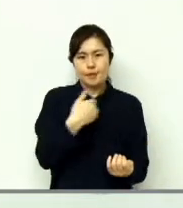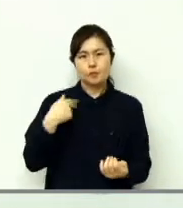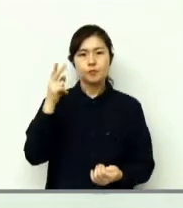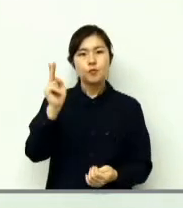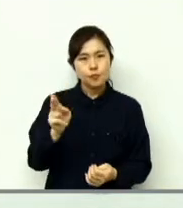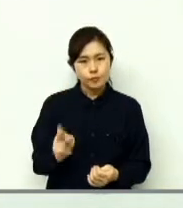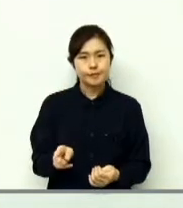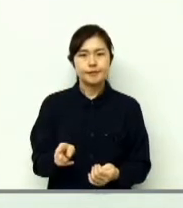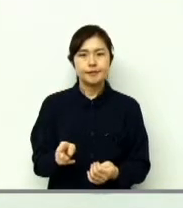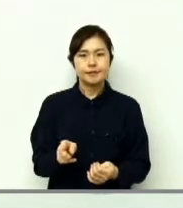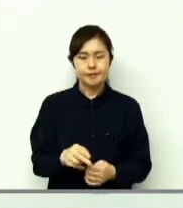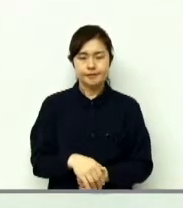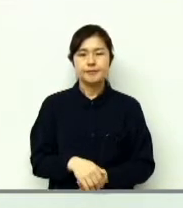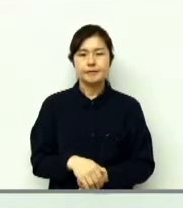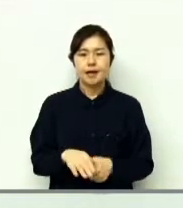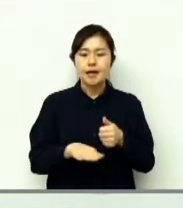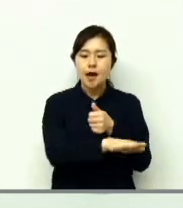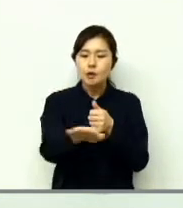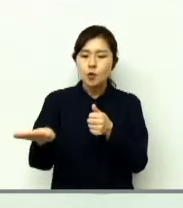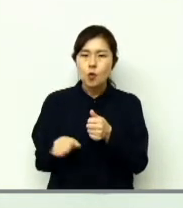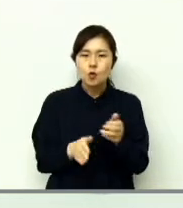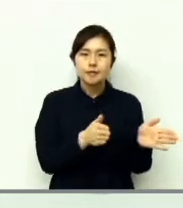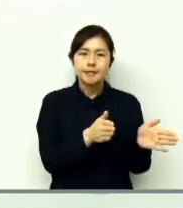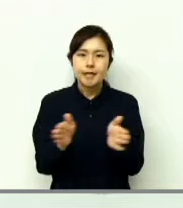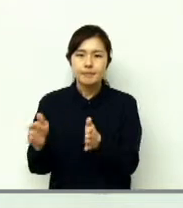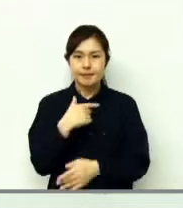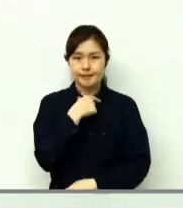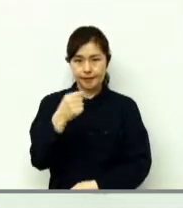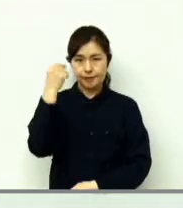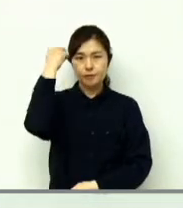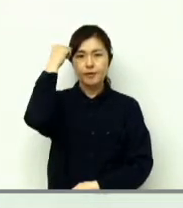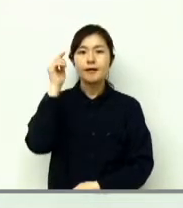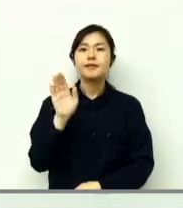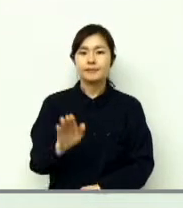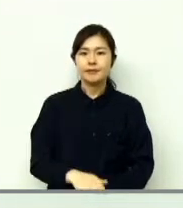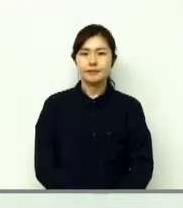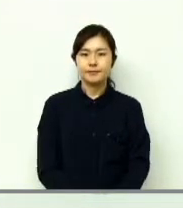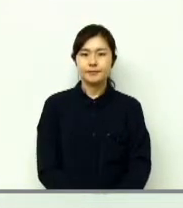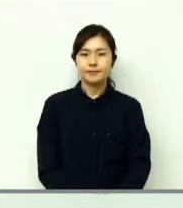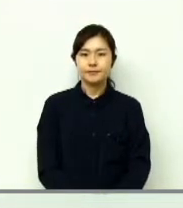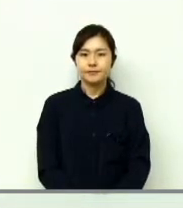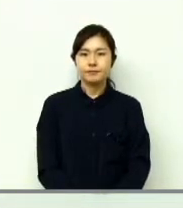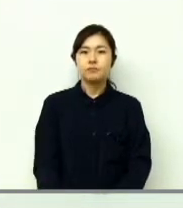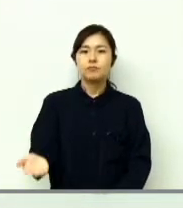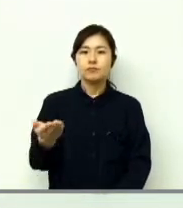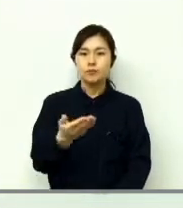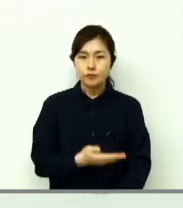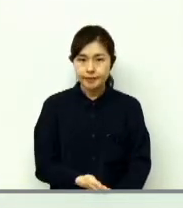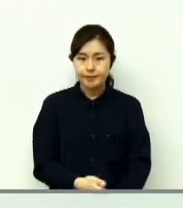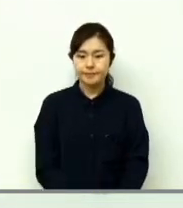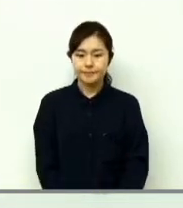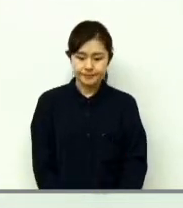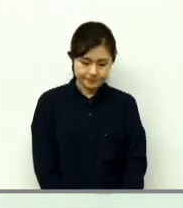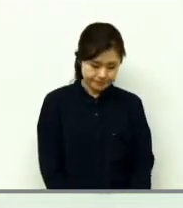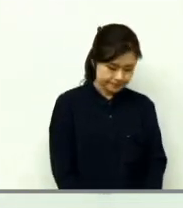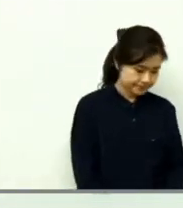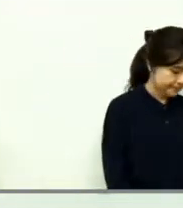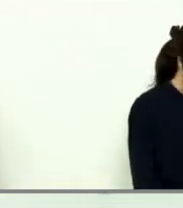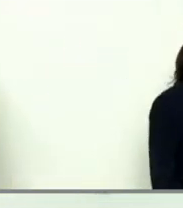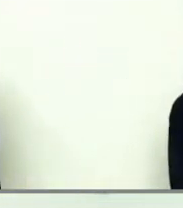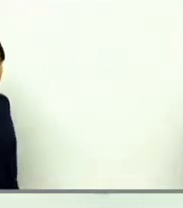るかということを、選べる環境づくりというものを、進めていきたいと考えております。続きまして、